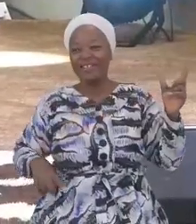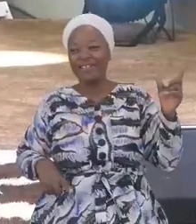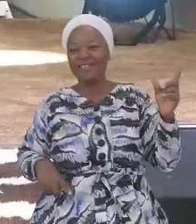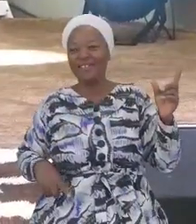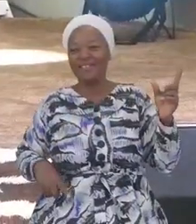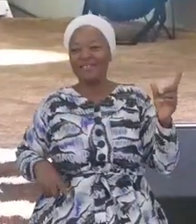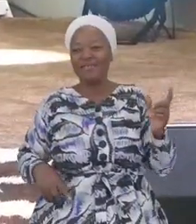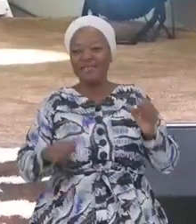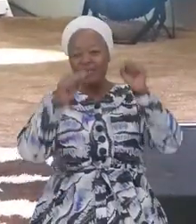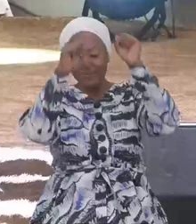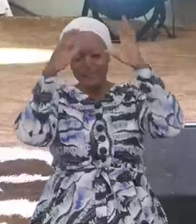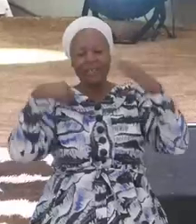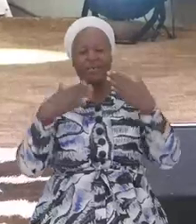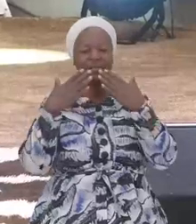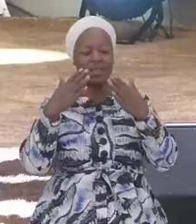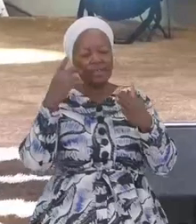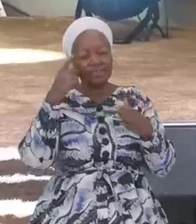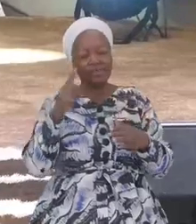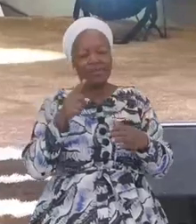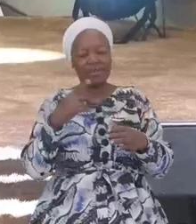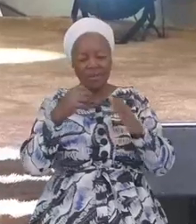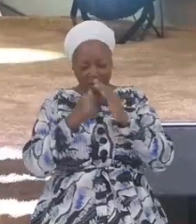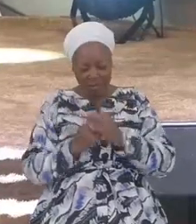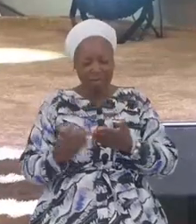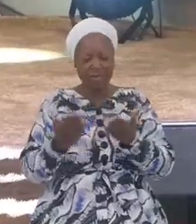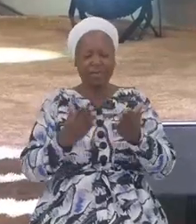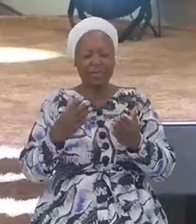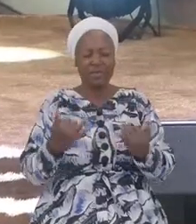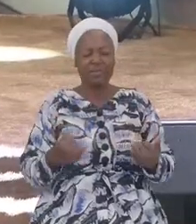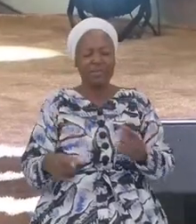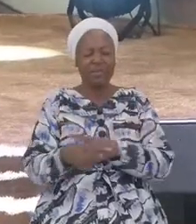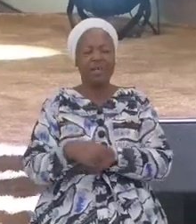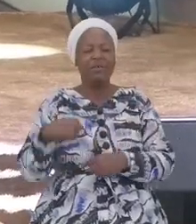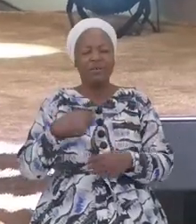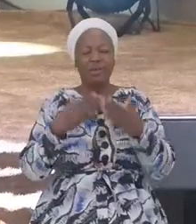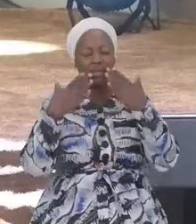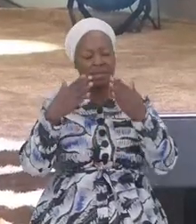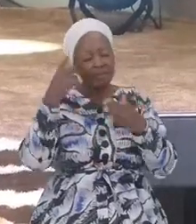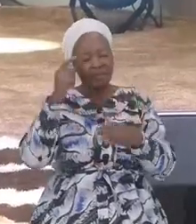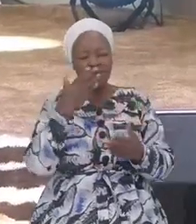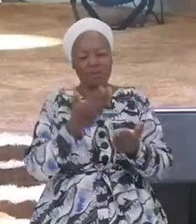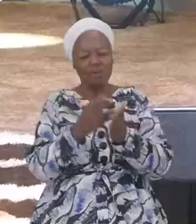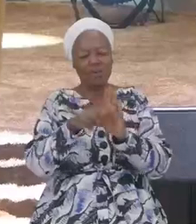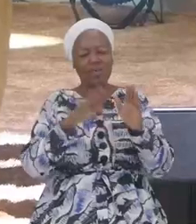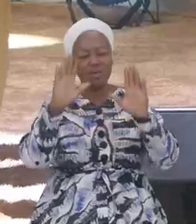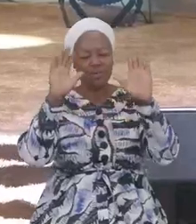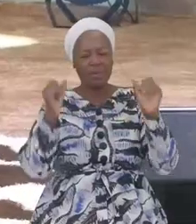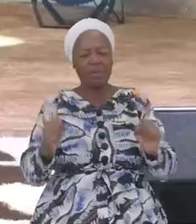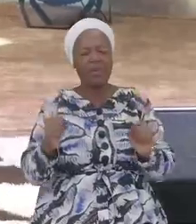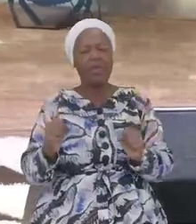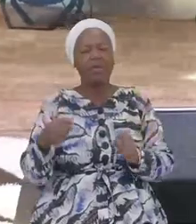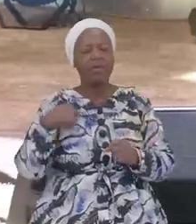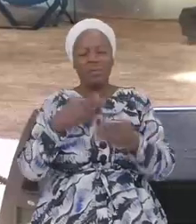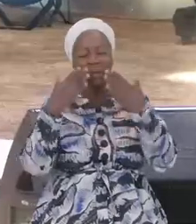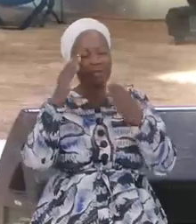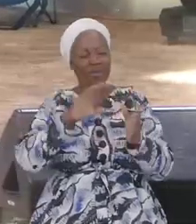Gloire à Dieu. Levons-nous pour la prière. Père, nous te remercions pour le culte d'alliance d'aujourd'hui. Merci pour ta bonté.